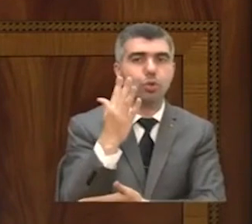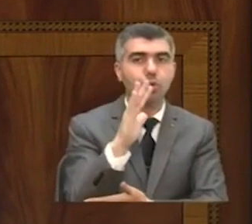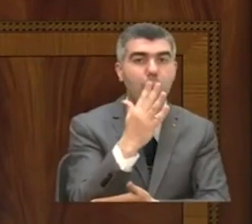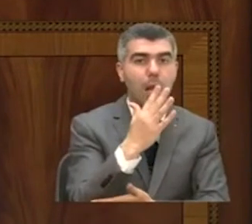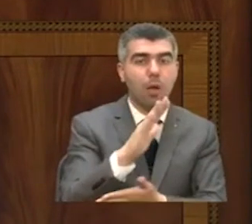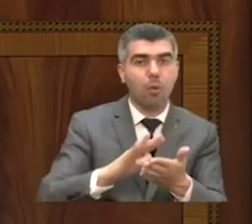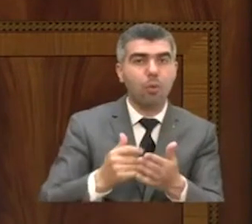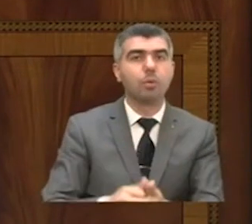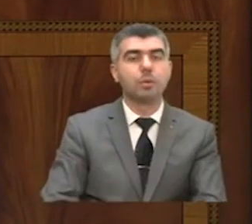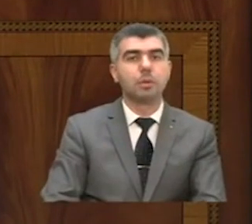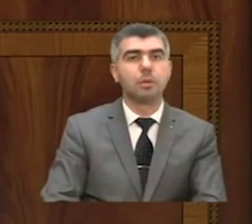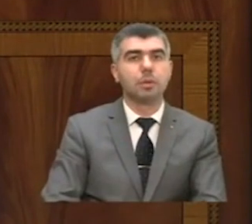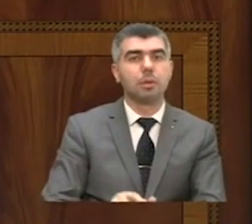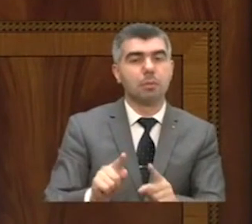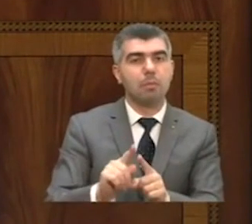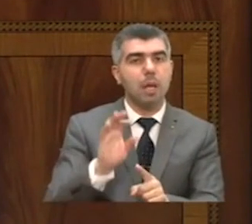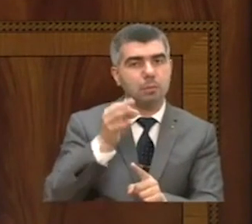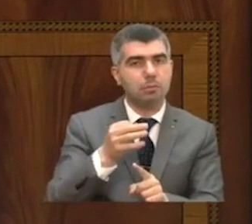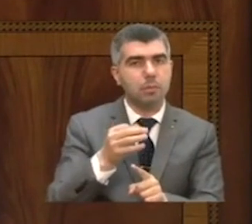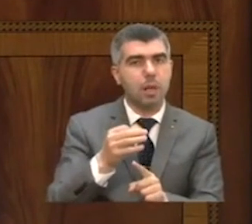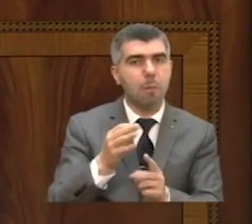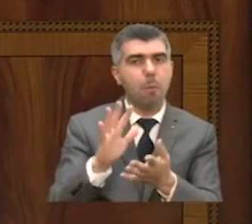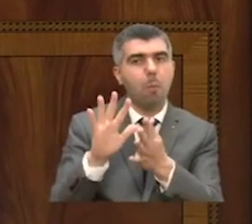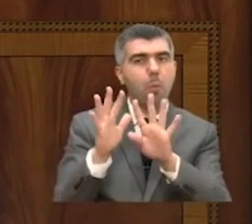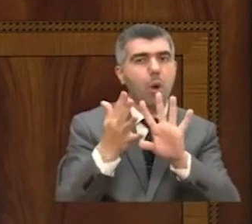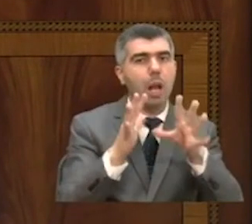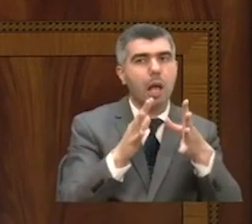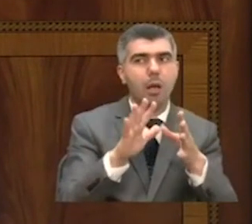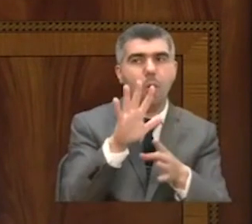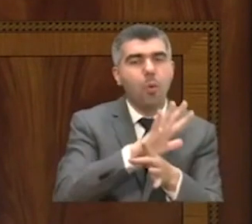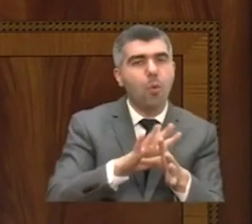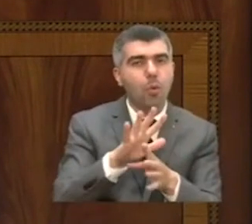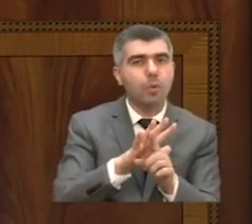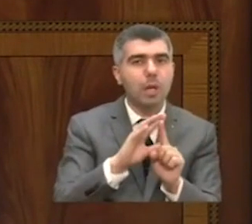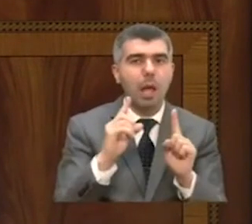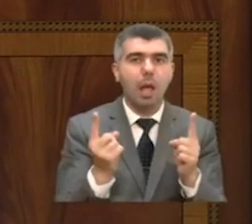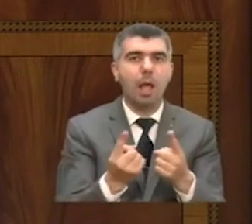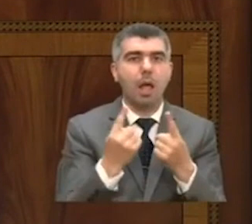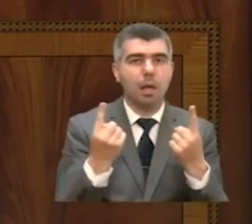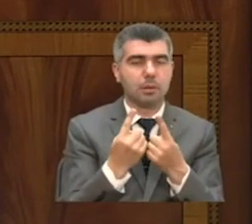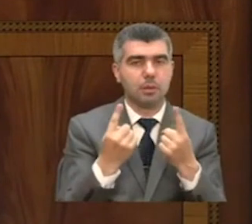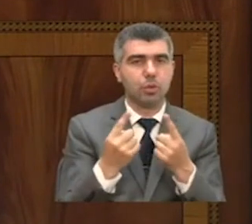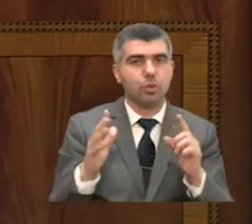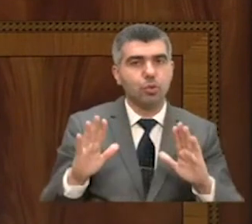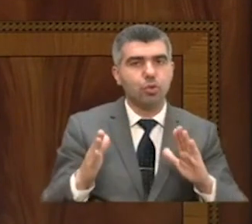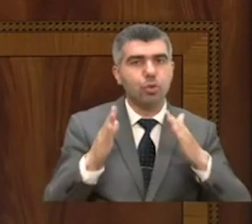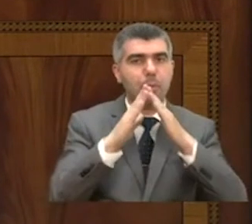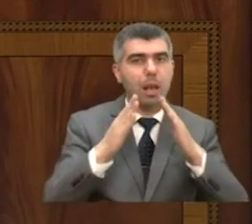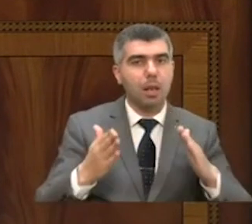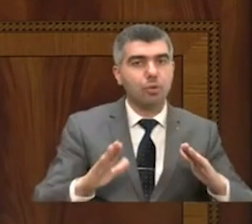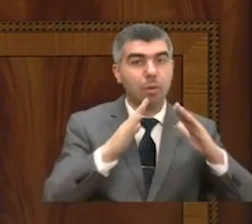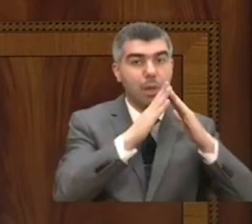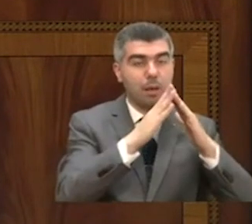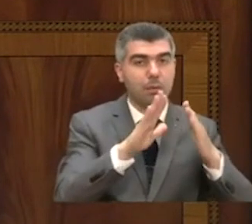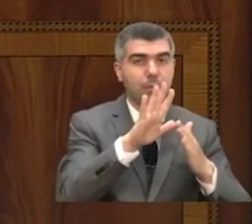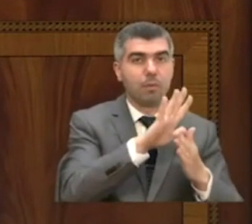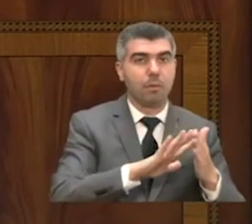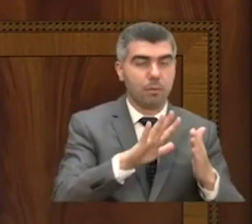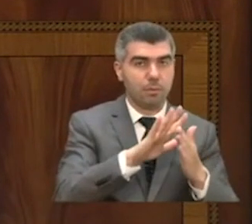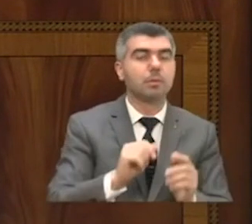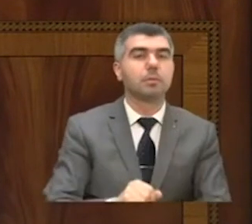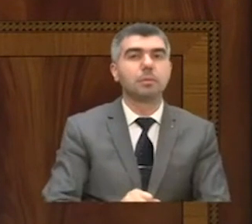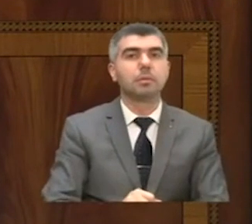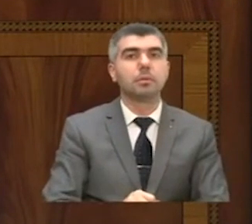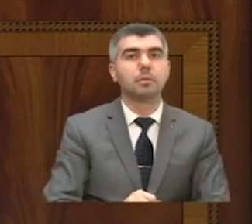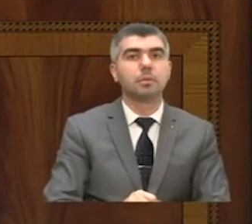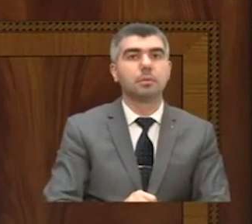نظرا للظروف المناخية الملائمة يعني في المناطق الجبلية. ولكن هذا الشيء يكون يبقى دائما